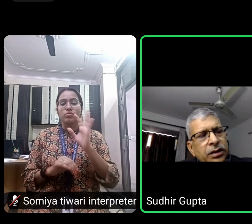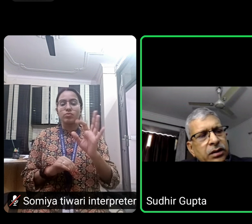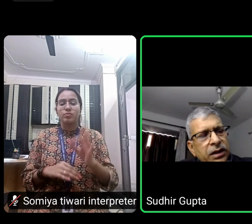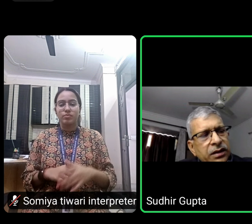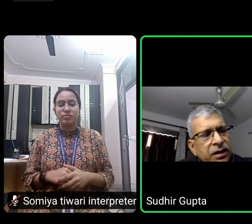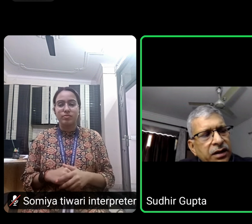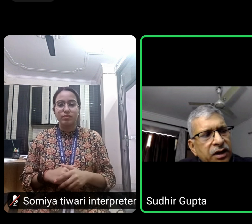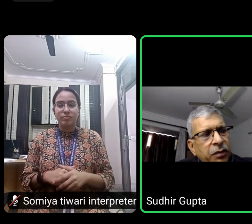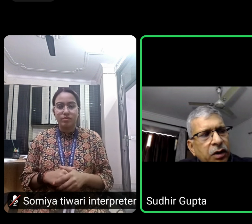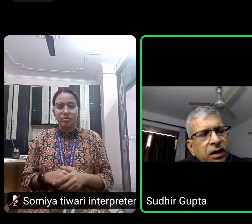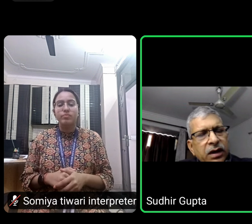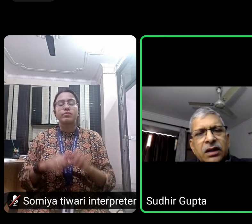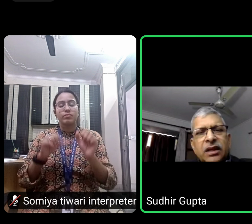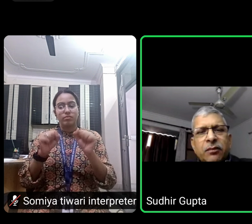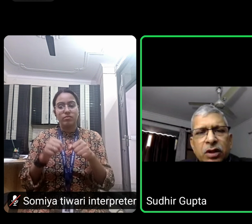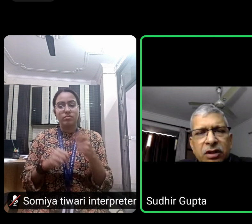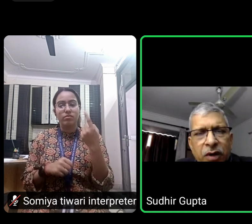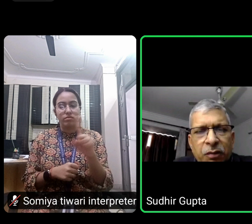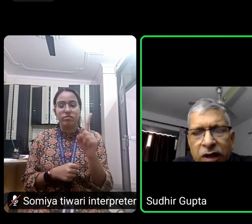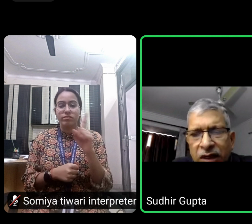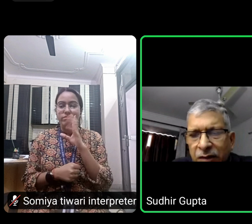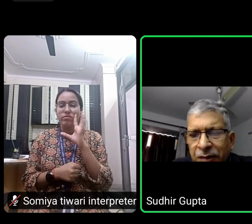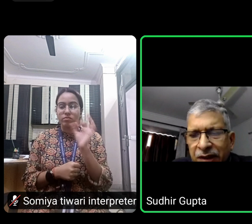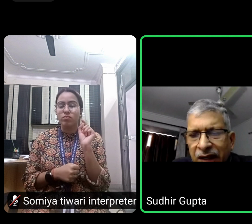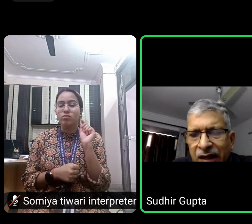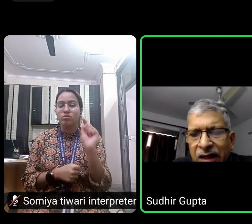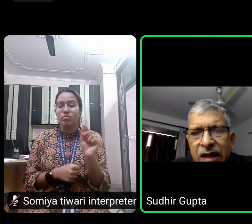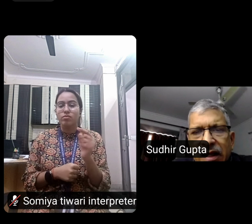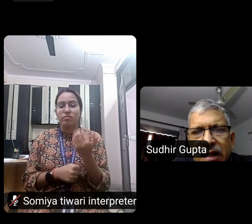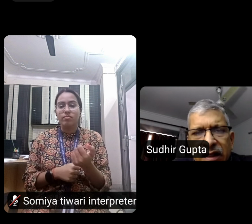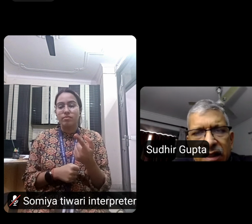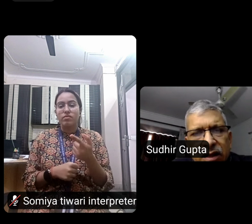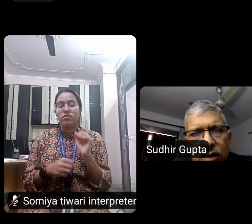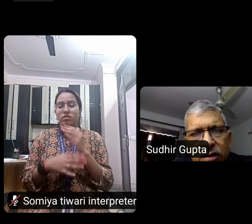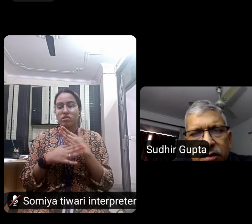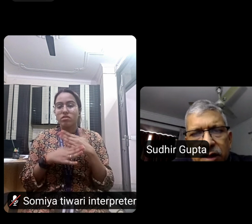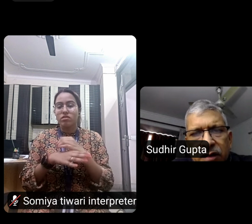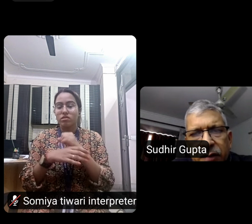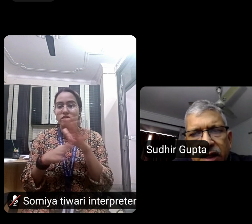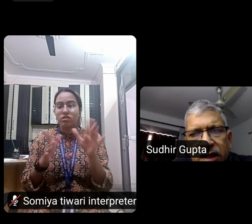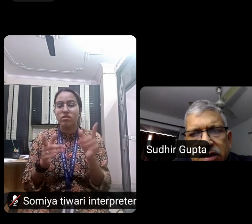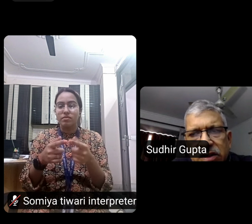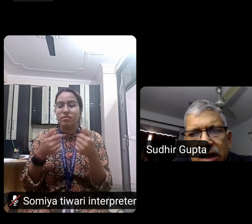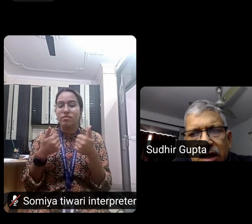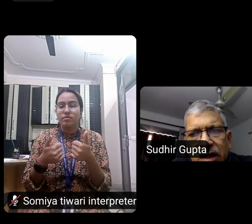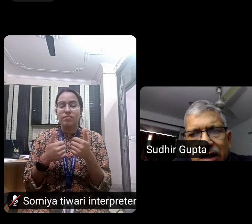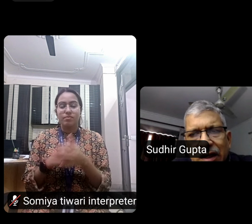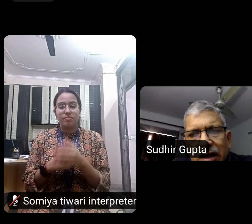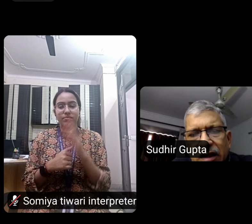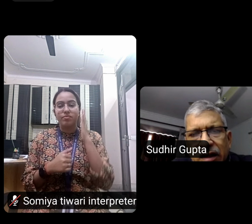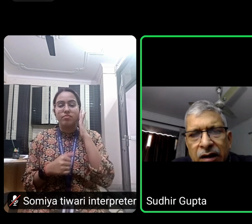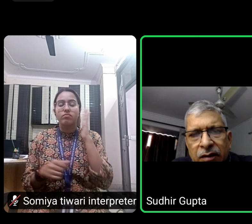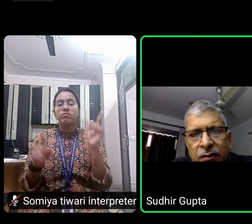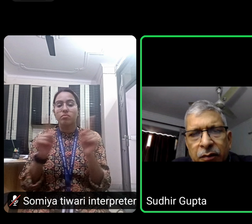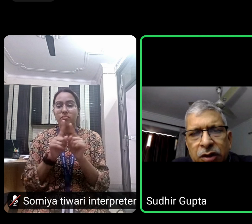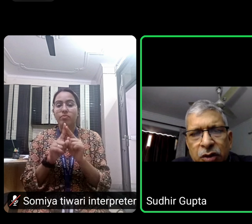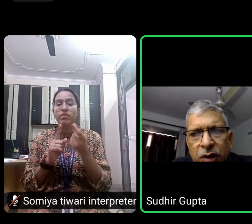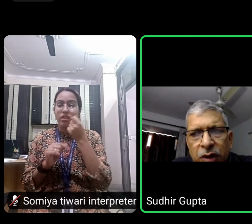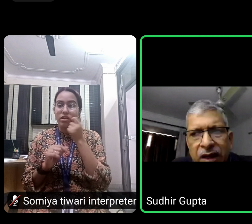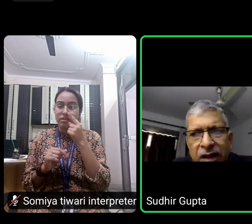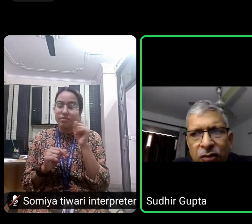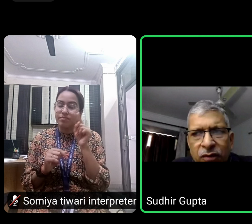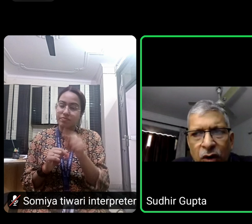ओके, दैट इज वेरी इंपॉर्टेंट। आई थिंक ये बहुत इंपॉर्टेंट पॉइंट आपने बताया है कि डॉक्टरी पेरेंट्स का